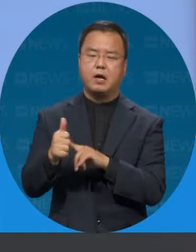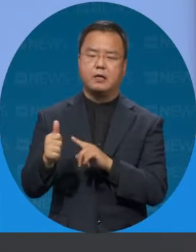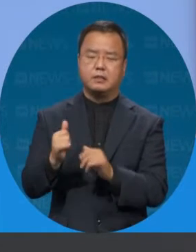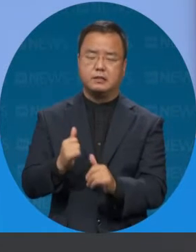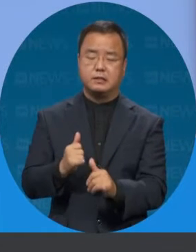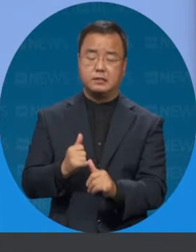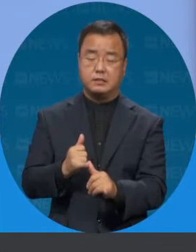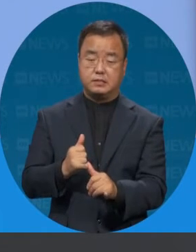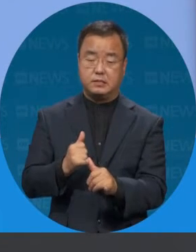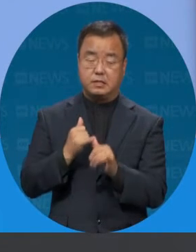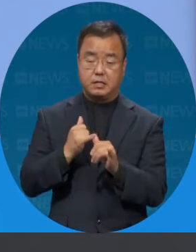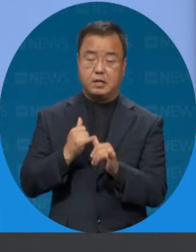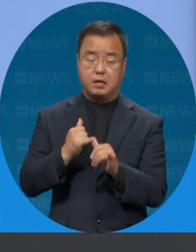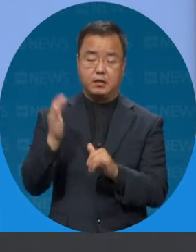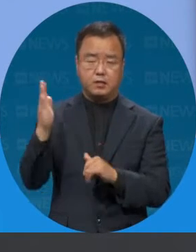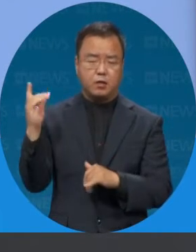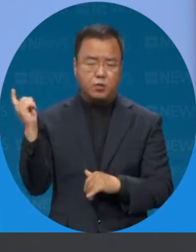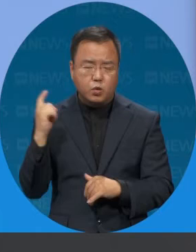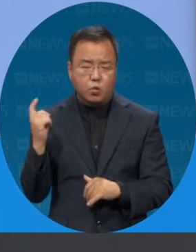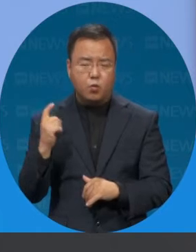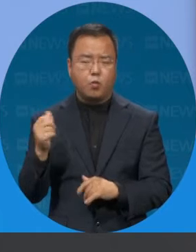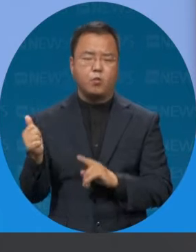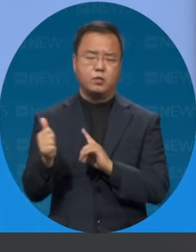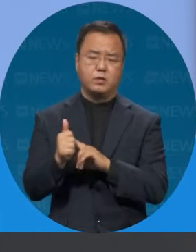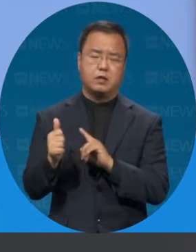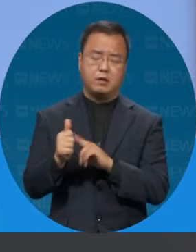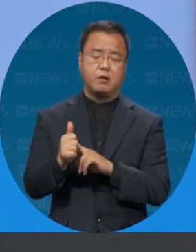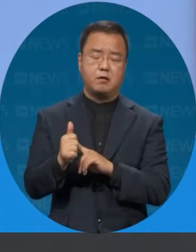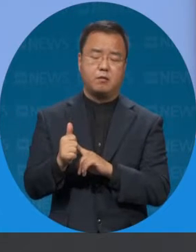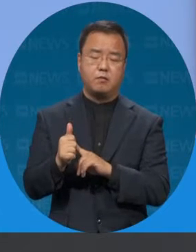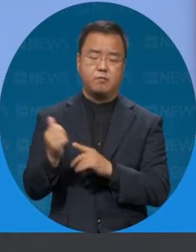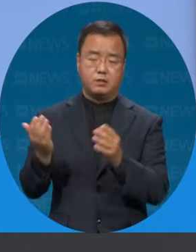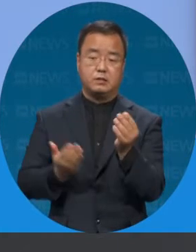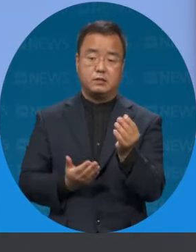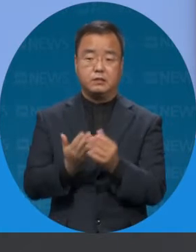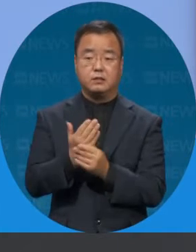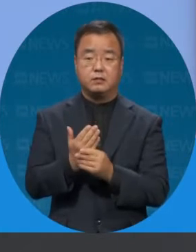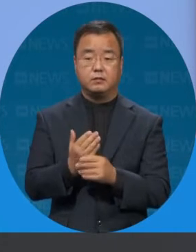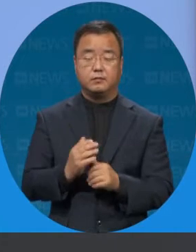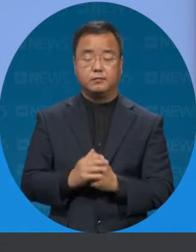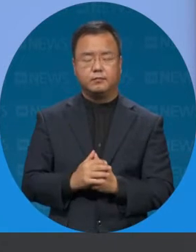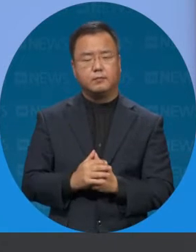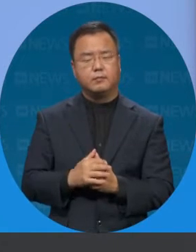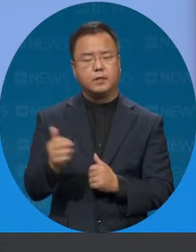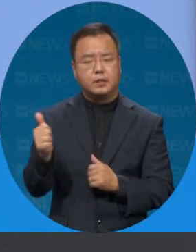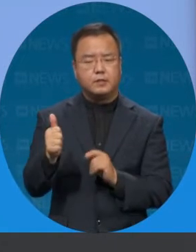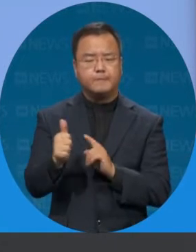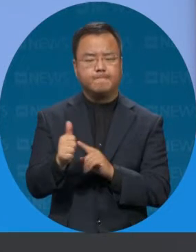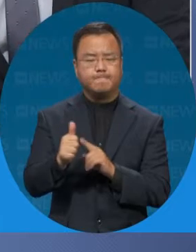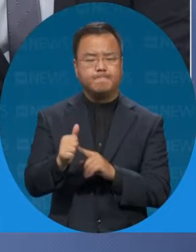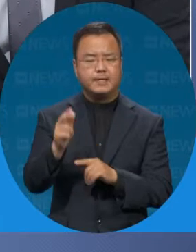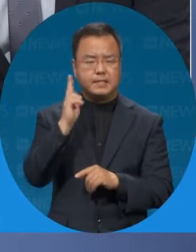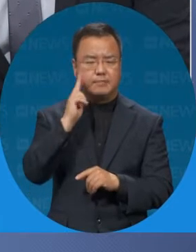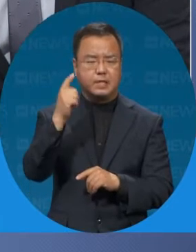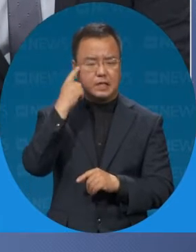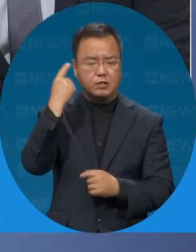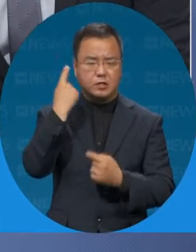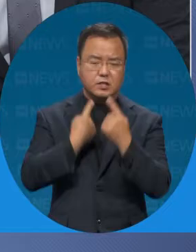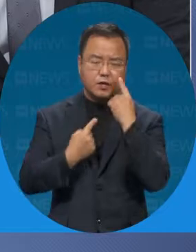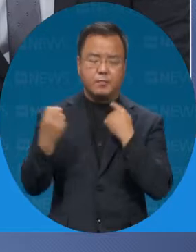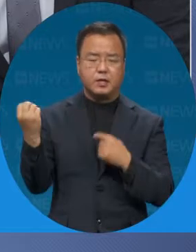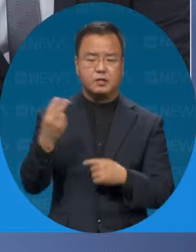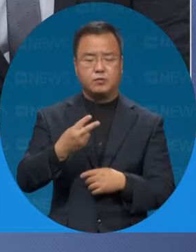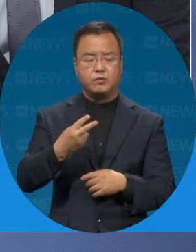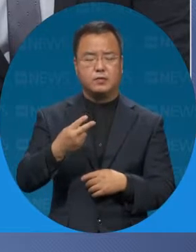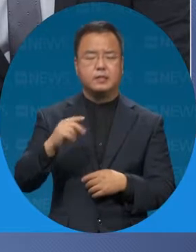이야기를 접한 뒤에 이 프랜시스가 변을 당했다는 겁니다 예 검시관은 프랜시스가 심각한 트라우마 또 고기능 자폐증